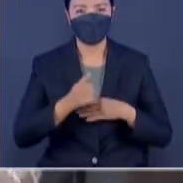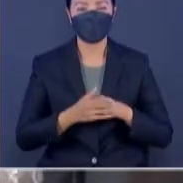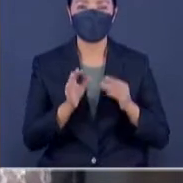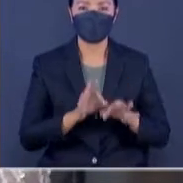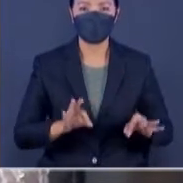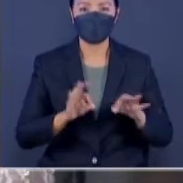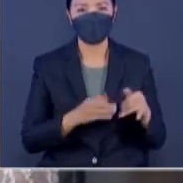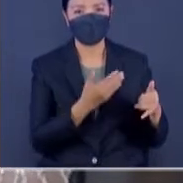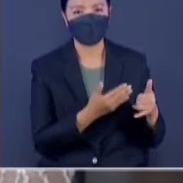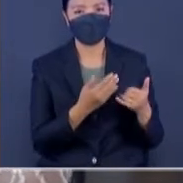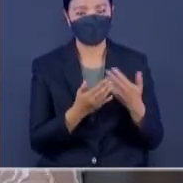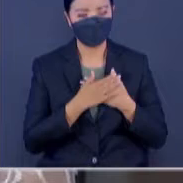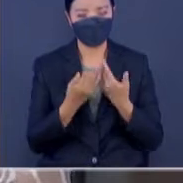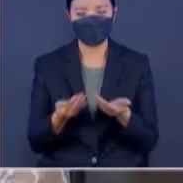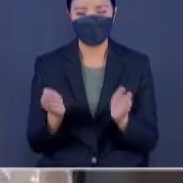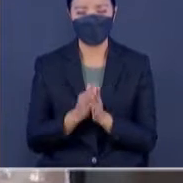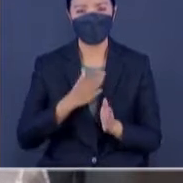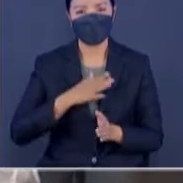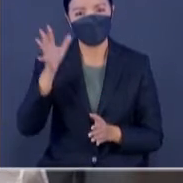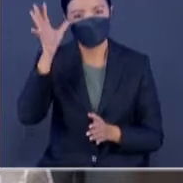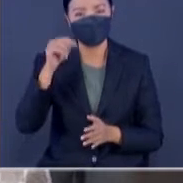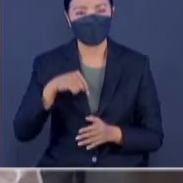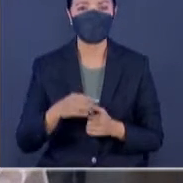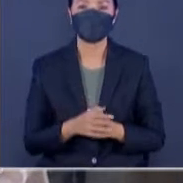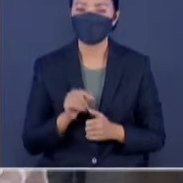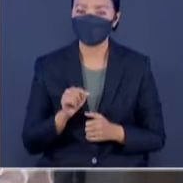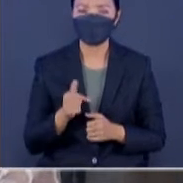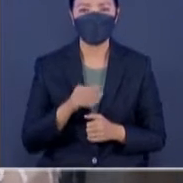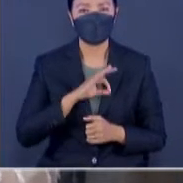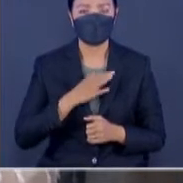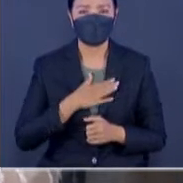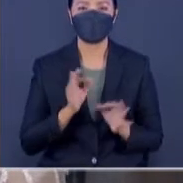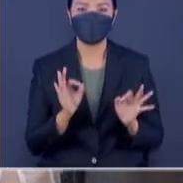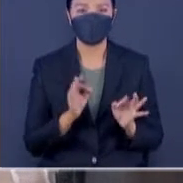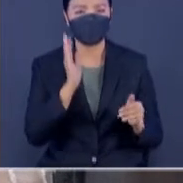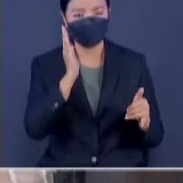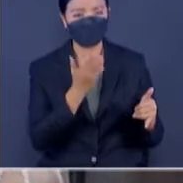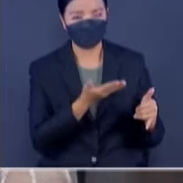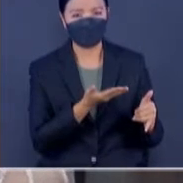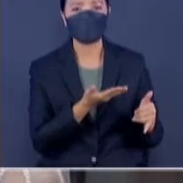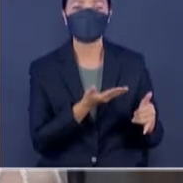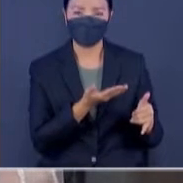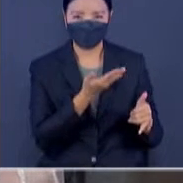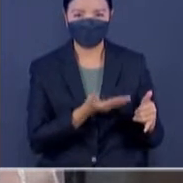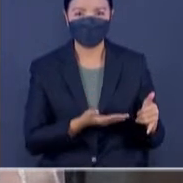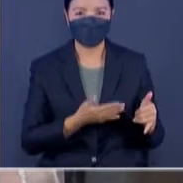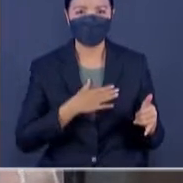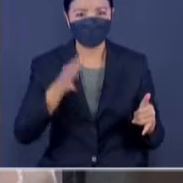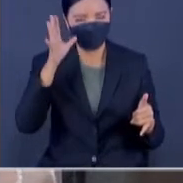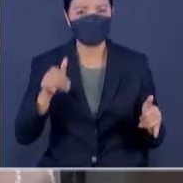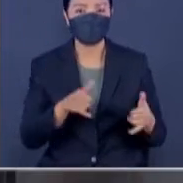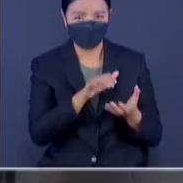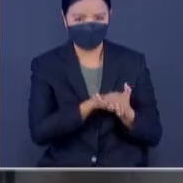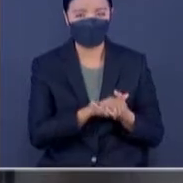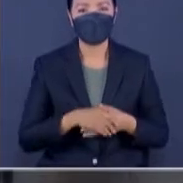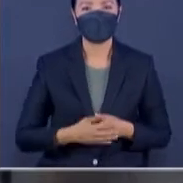ก็คือเขารักครอบครัวกวางก็อันนี้ก็คือเป็นส่วนหนึ่งที่กวางรู้สึกว่าโอเคแหละผู้ชายคนนี้แหละที่แบบกวางจะแต่งงานด้ว